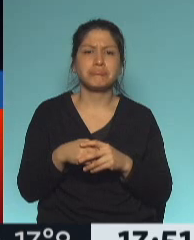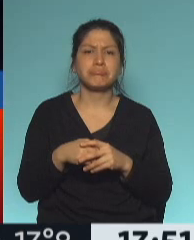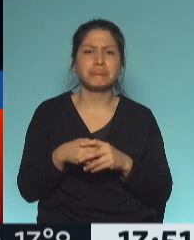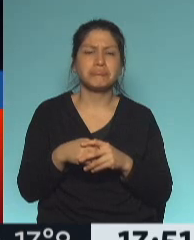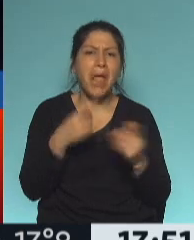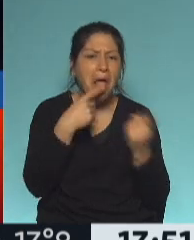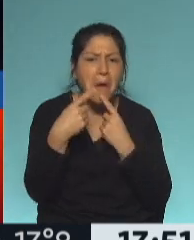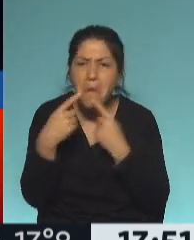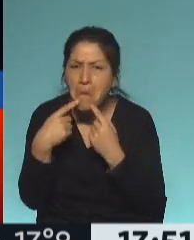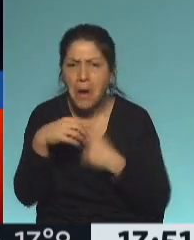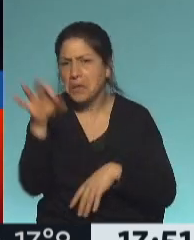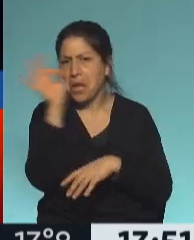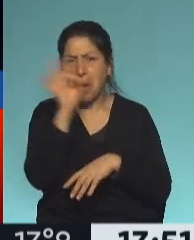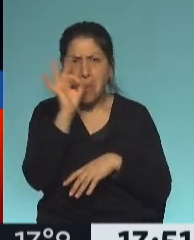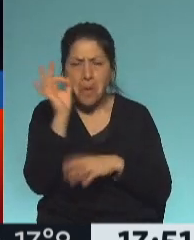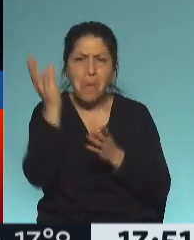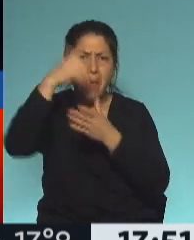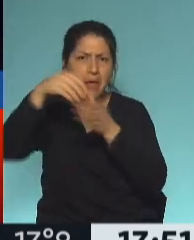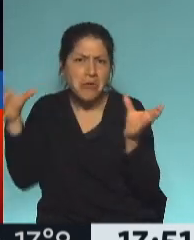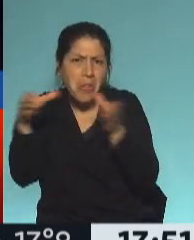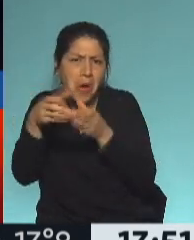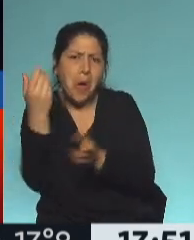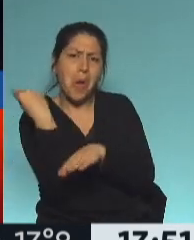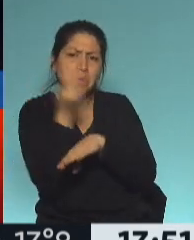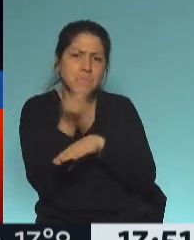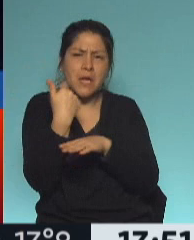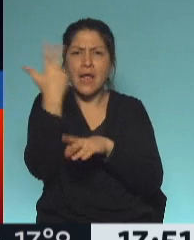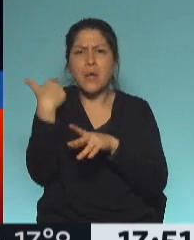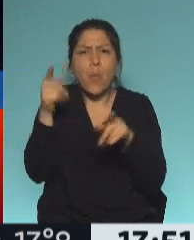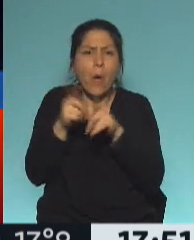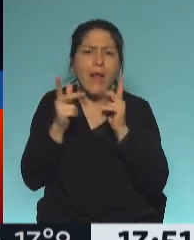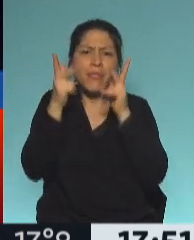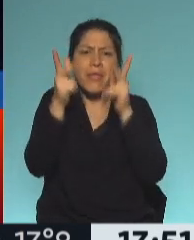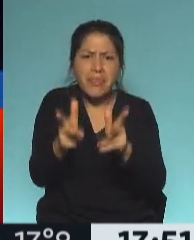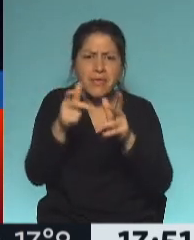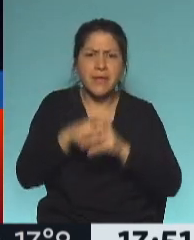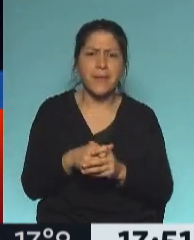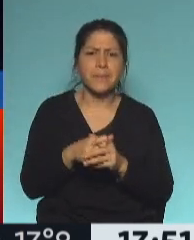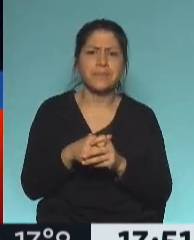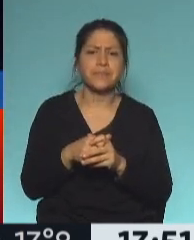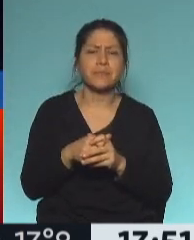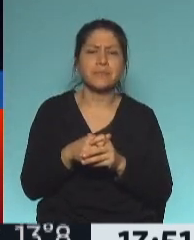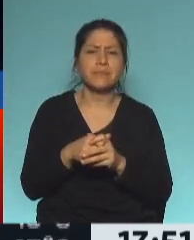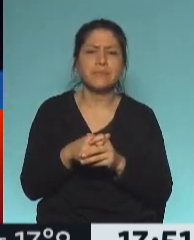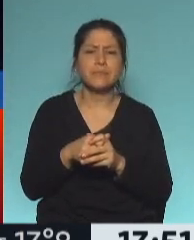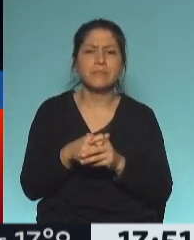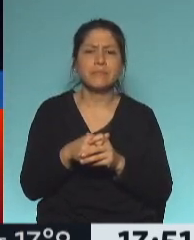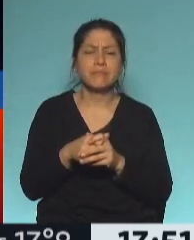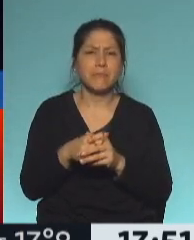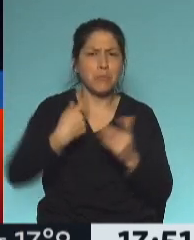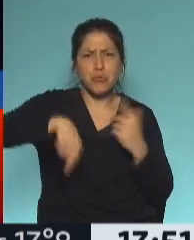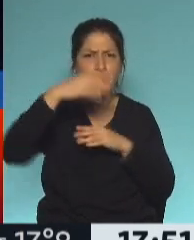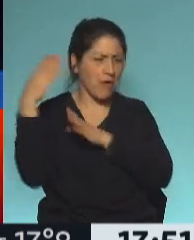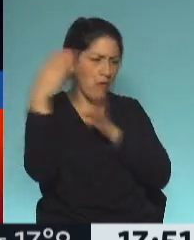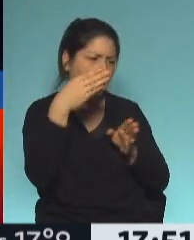کننده نشده است که بتونیم دقیق‌تر صحبت کنیم. نظرسنجی‌های برخی دستگاه‌ها دارن نسبت به مشارکت. ما چون